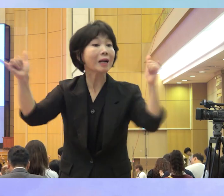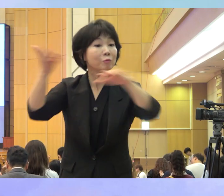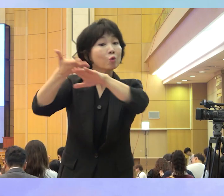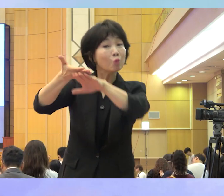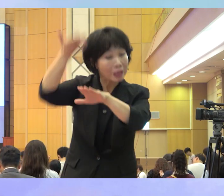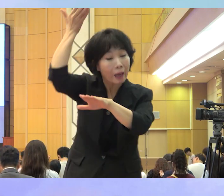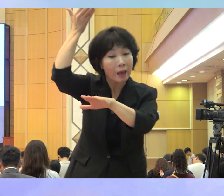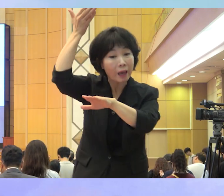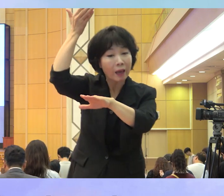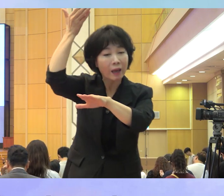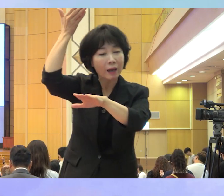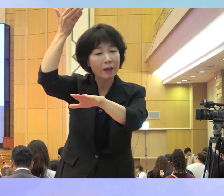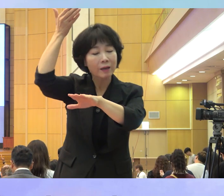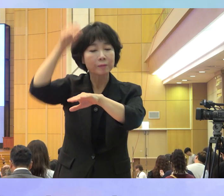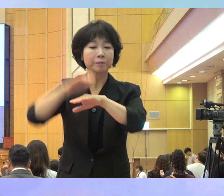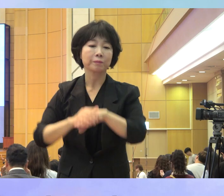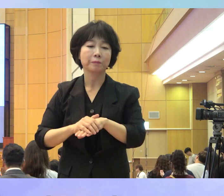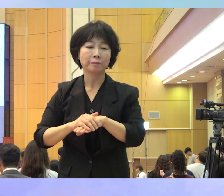분들 위에